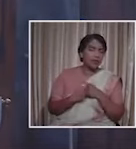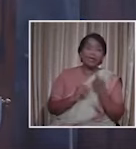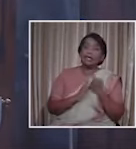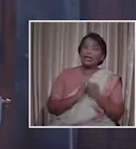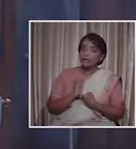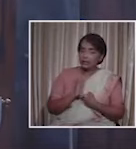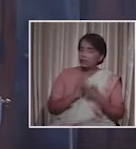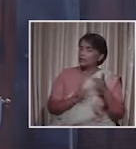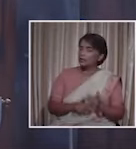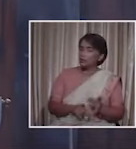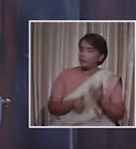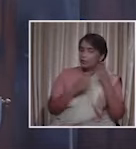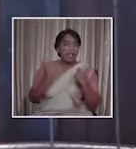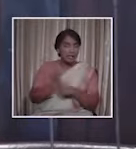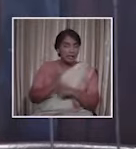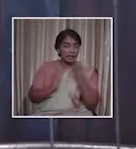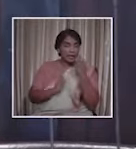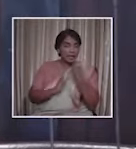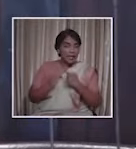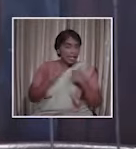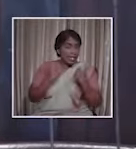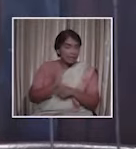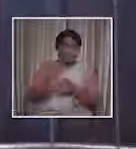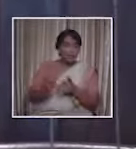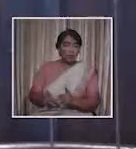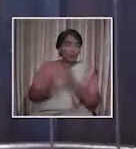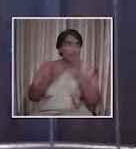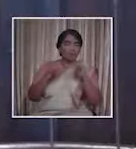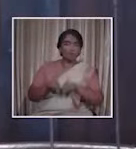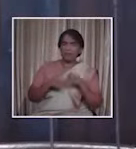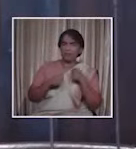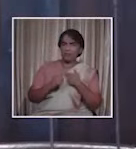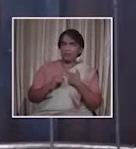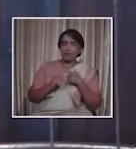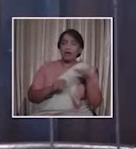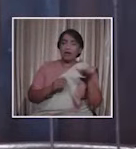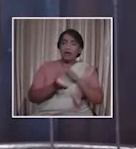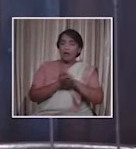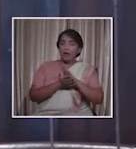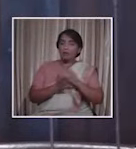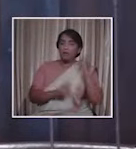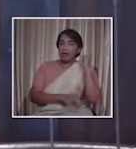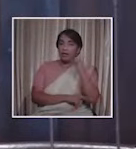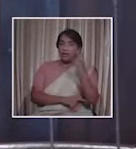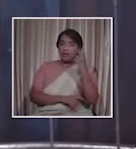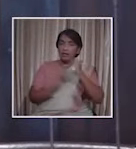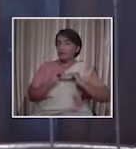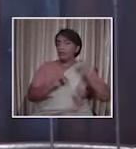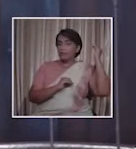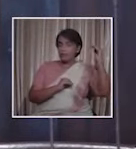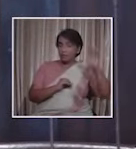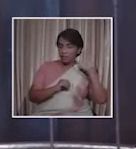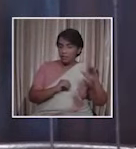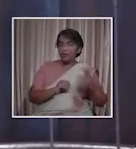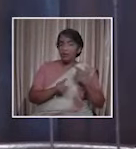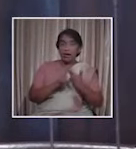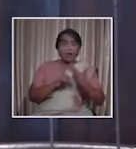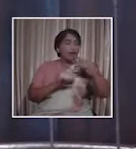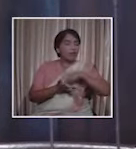නීතියට අනුකූලව ඉදිකිරීම් කරන්න බෑ ඒ වගේමයි හන්තාන සංවේදී කලාපයේ අඩි දෙදහට උඩින් තිබෙන මේ